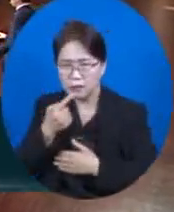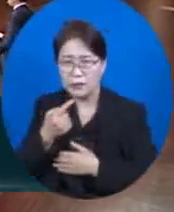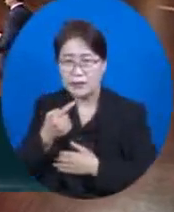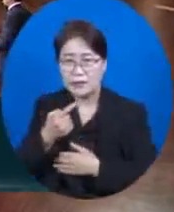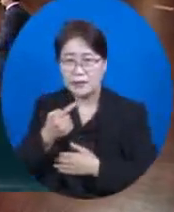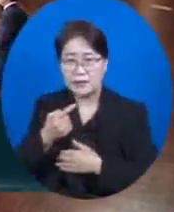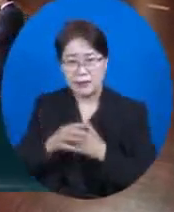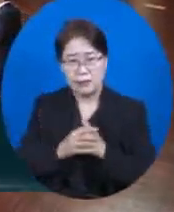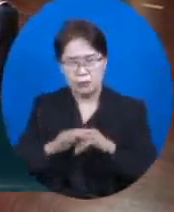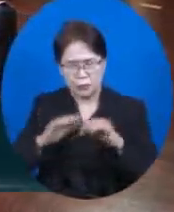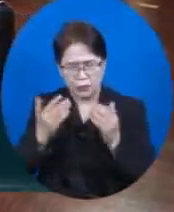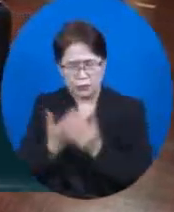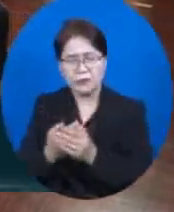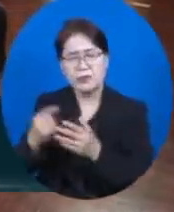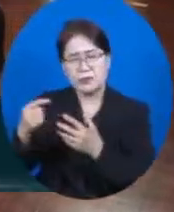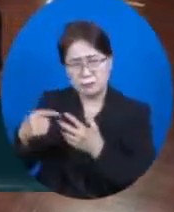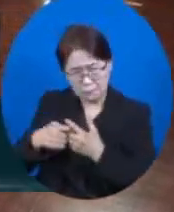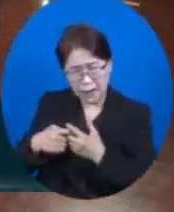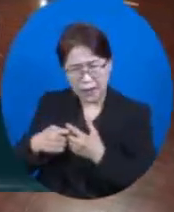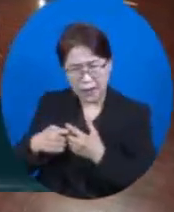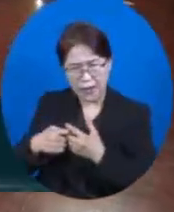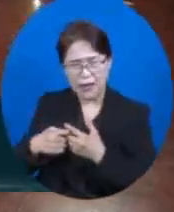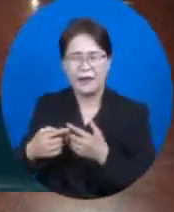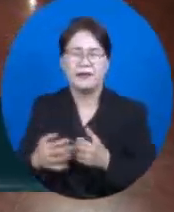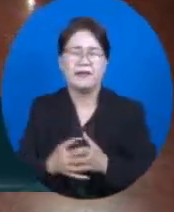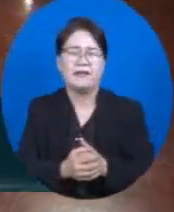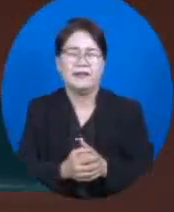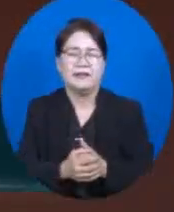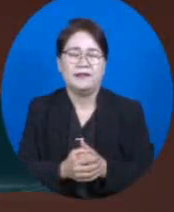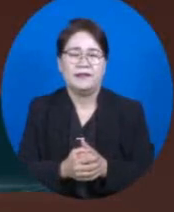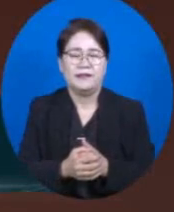알지 못하는 것이 하나도 없으시니이다